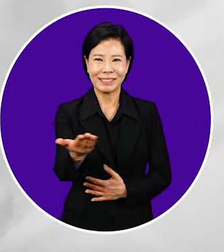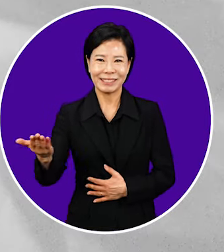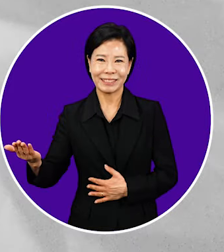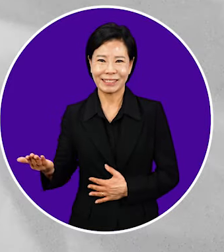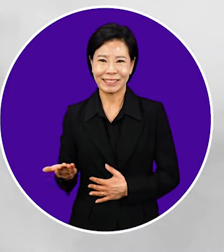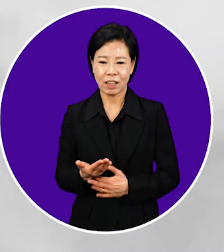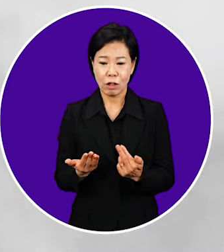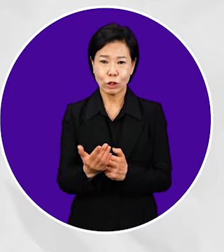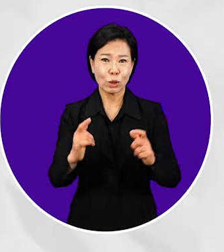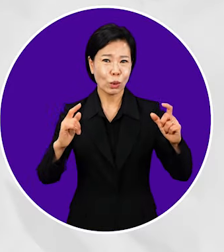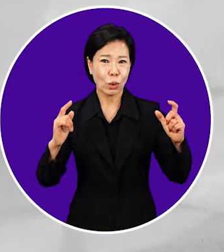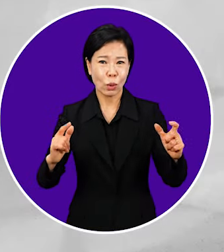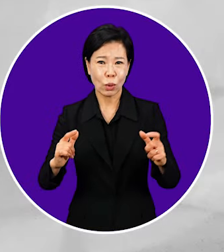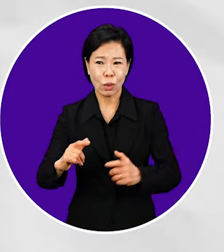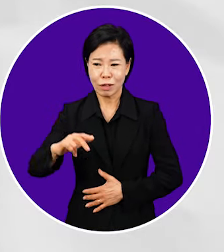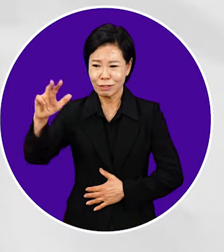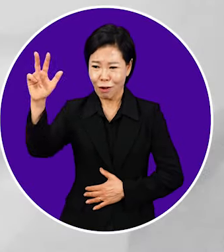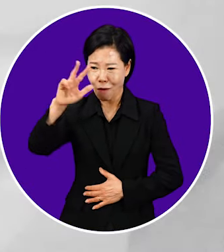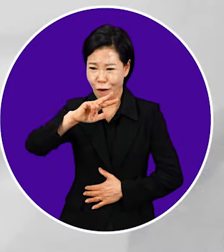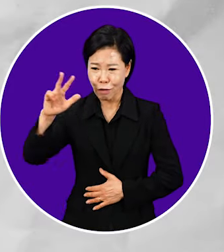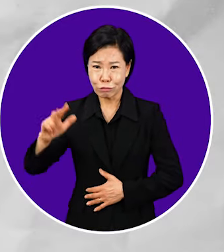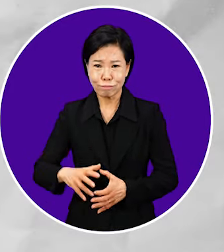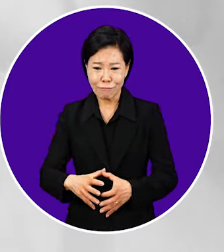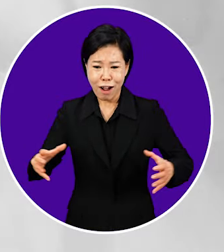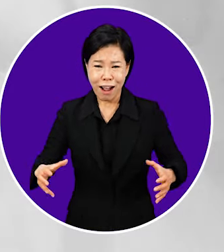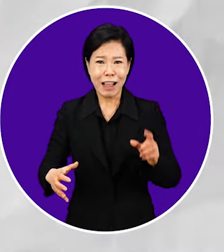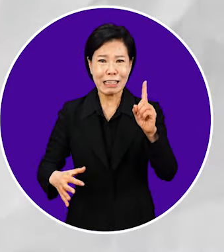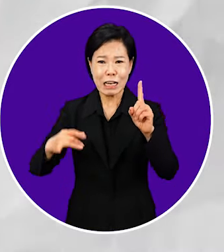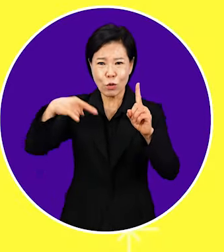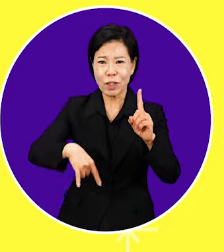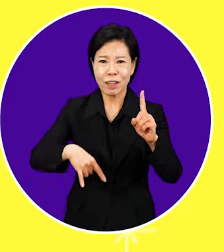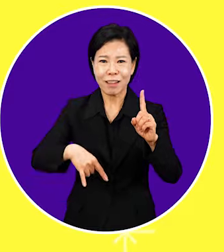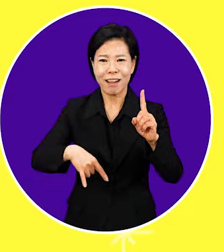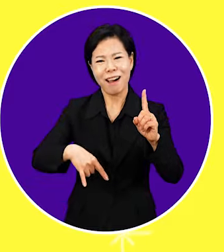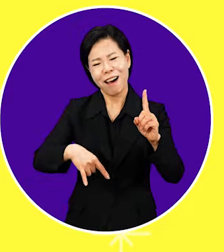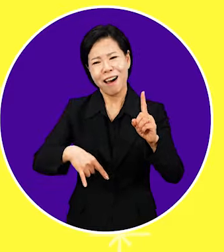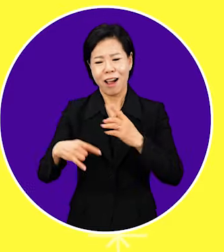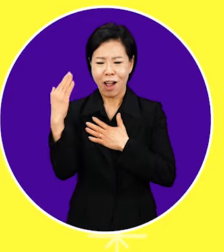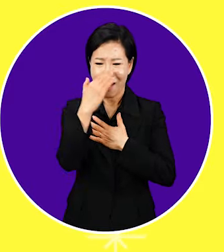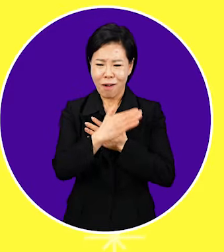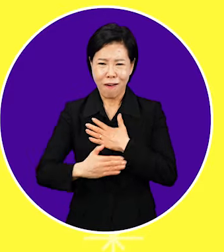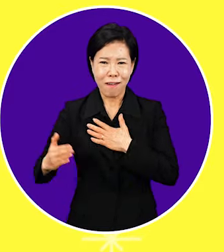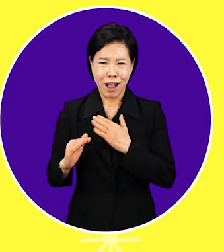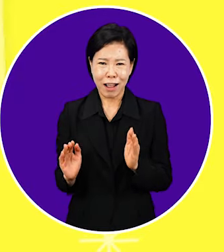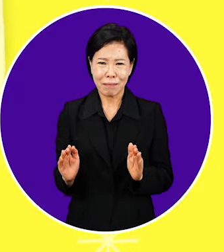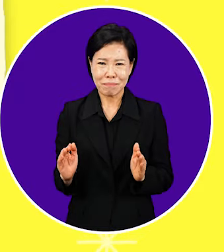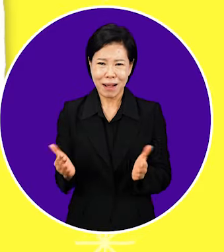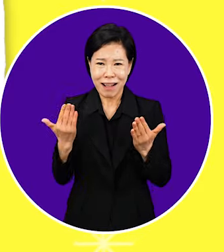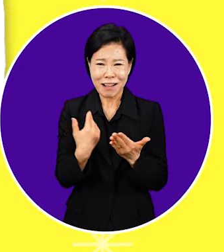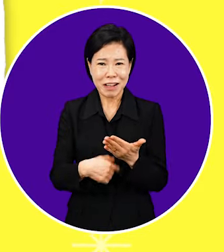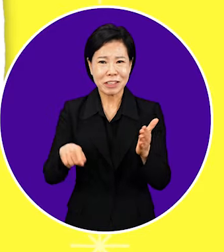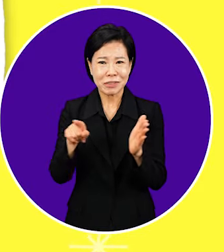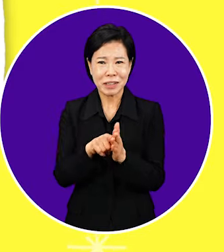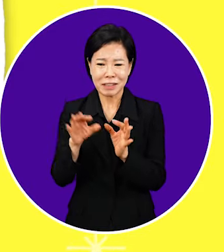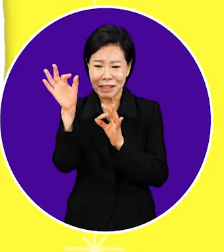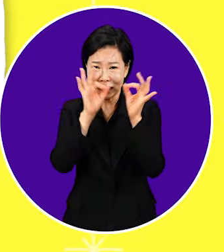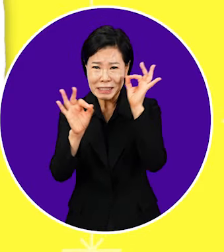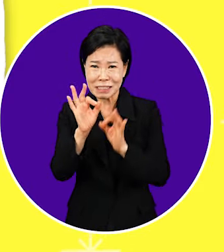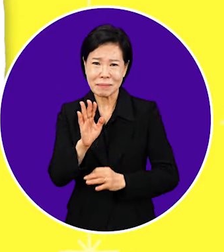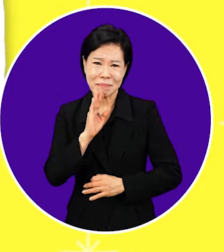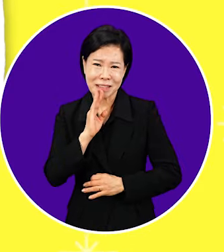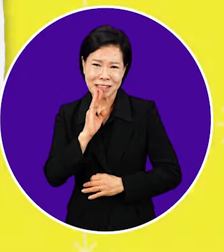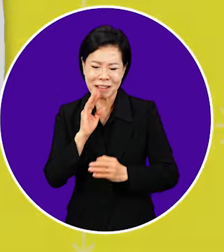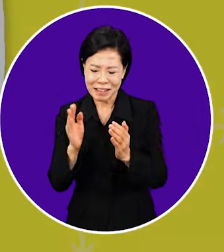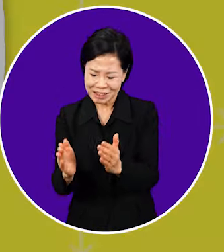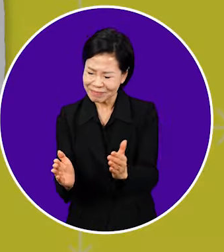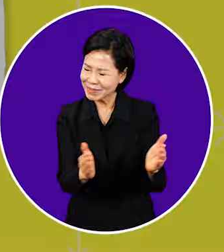그거 아시나요? 제주도가 전국 비만율 1위라는 것. 오늘도 이런 거 이런 거 찾아본 사람 있죠?